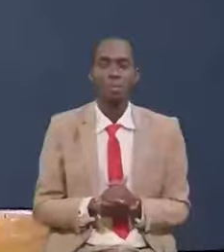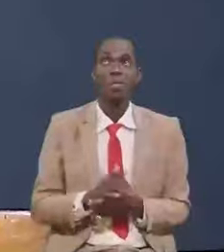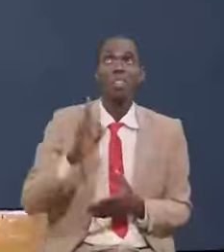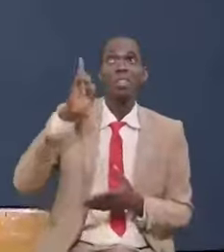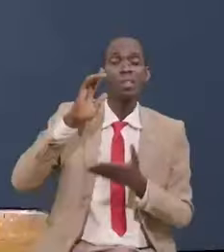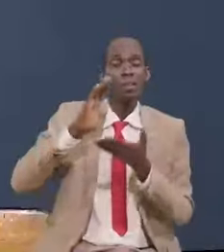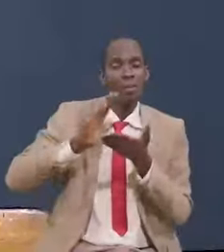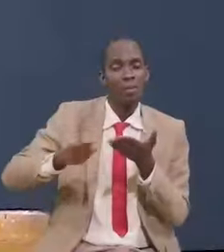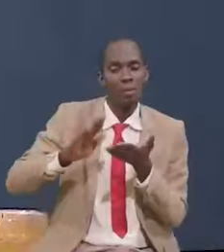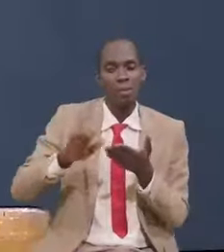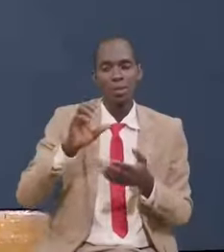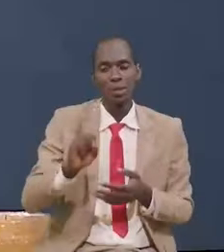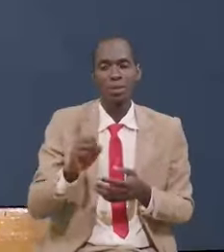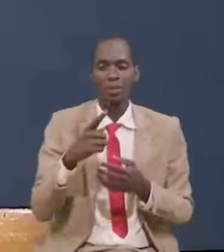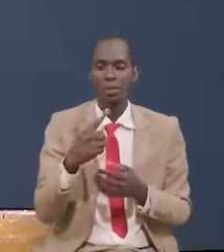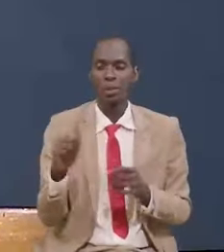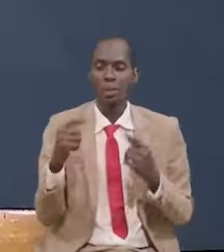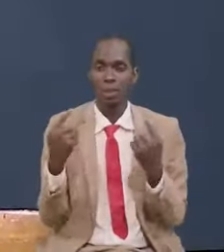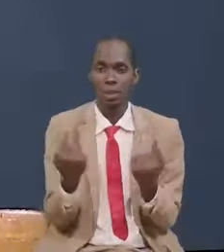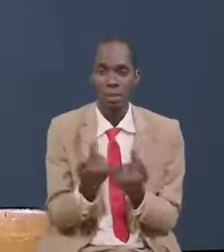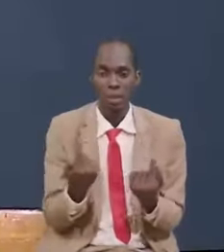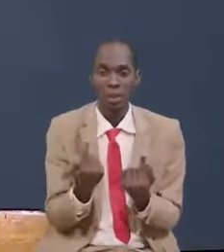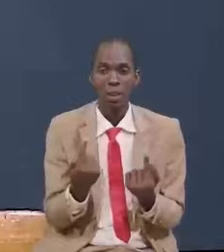Il pardonne les péchés.